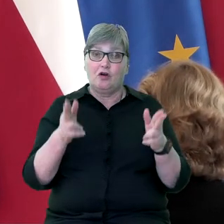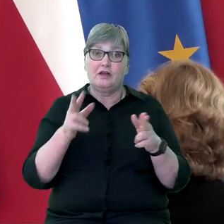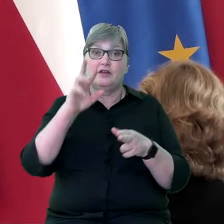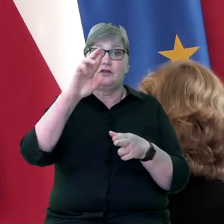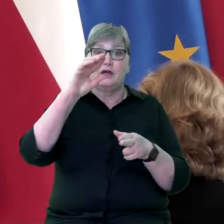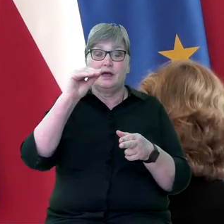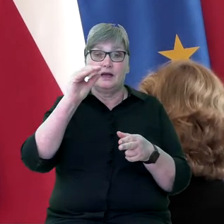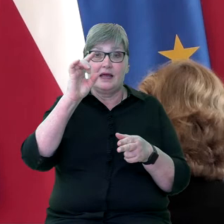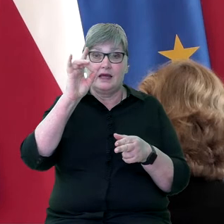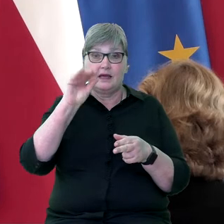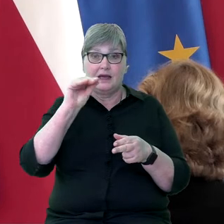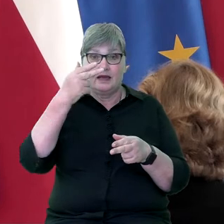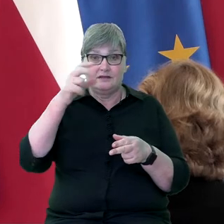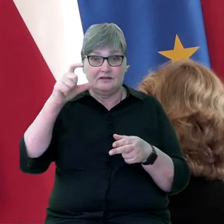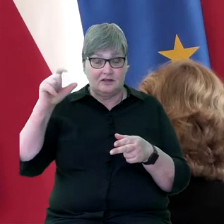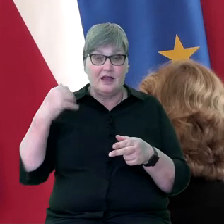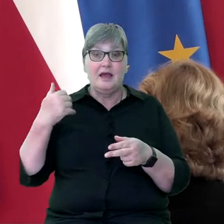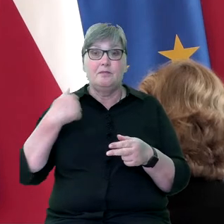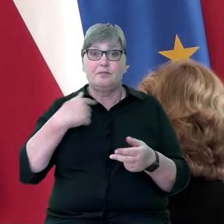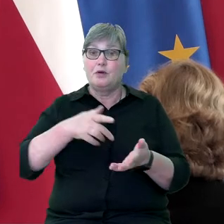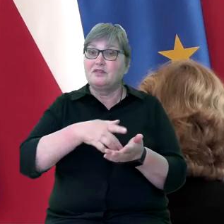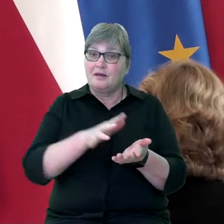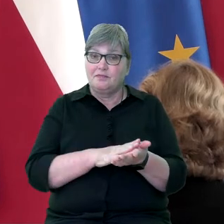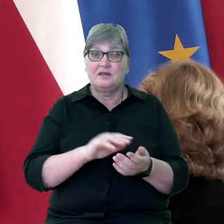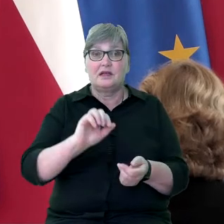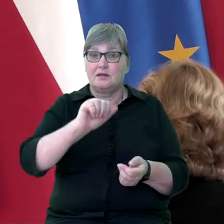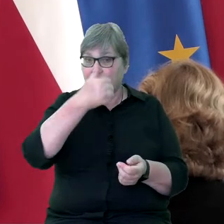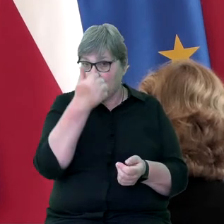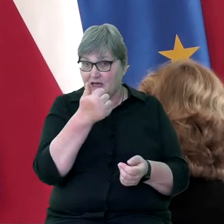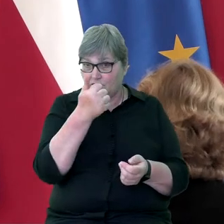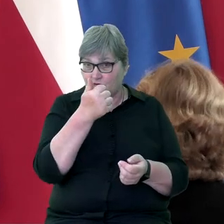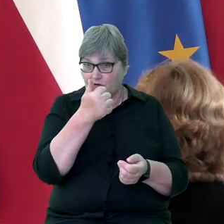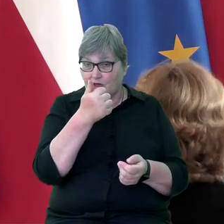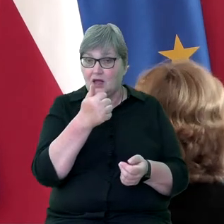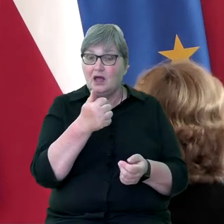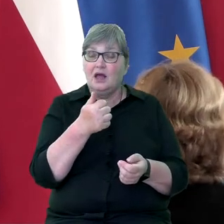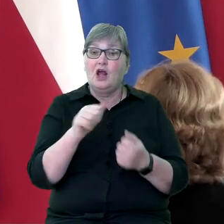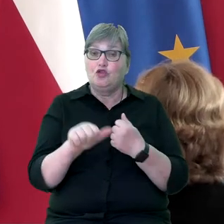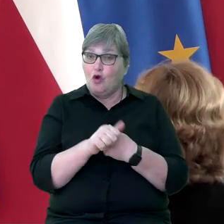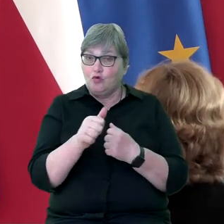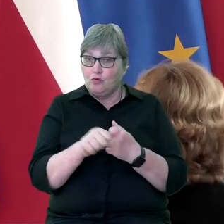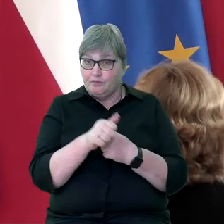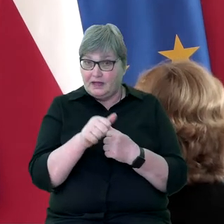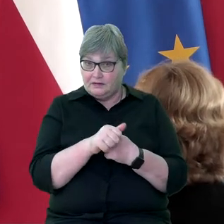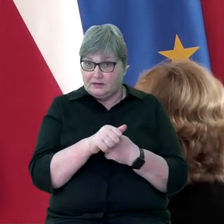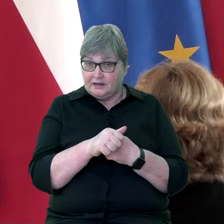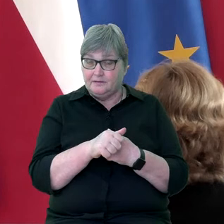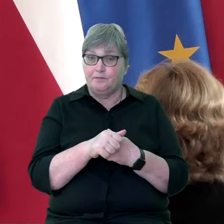akty prawa urzędniczego. Dekret z 3 stycznia 1918